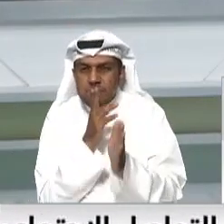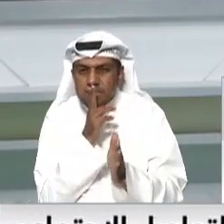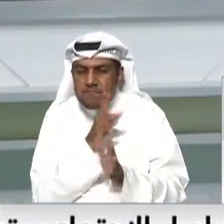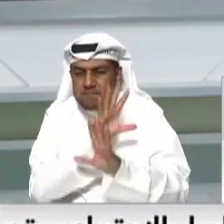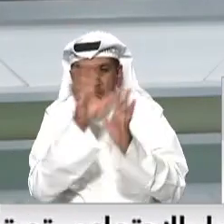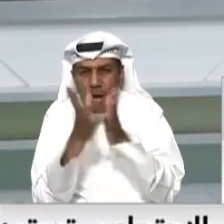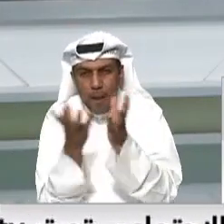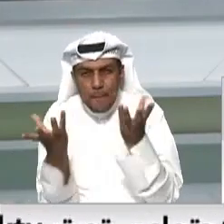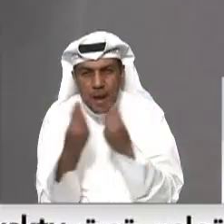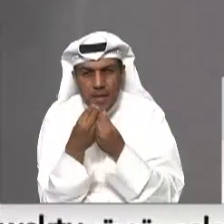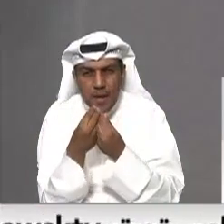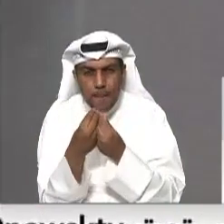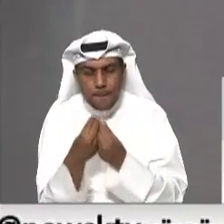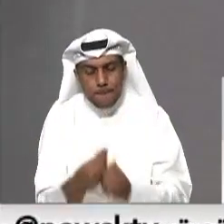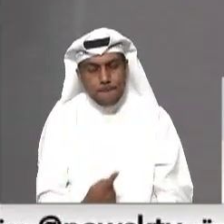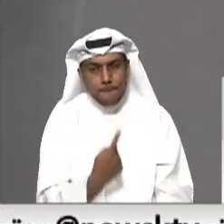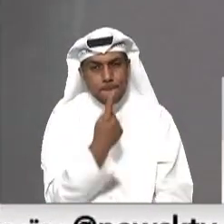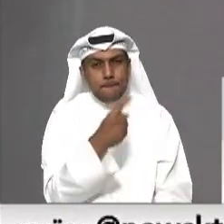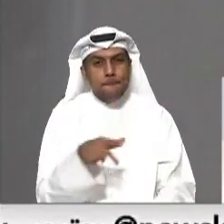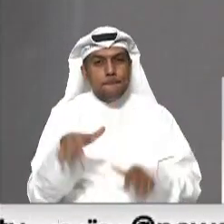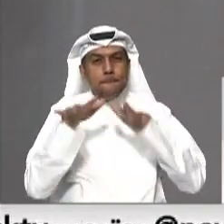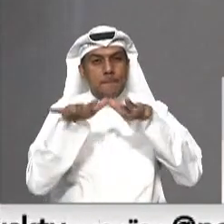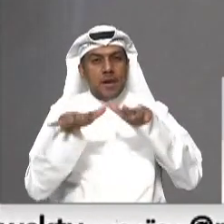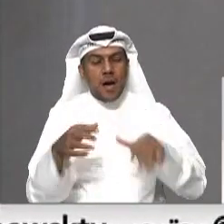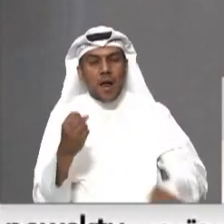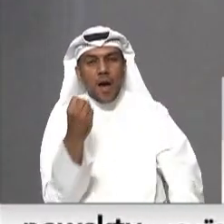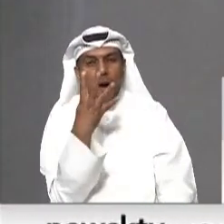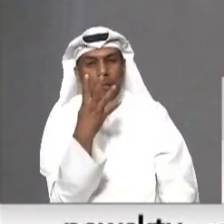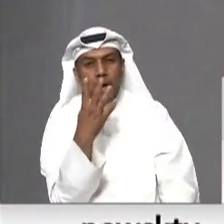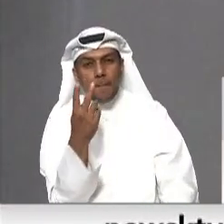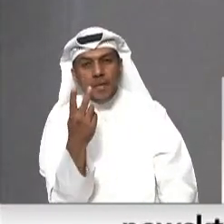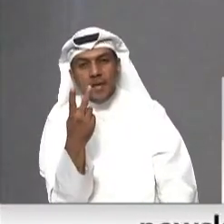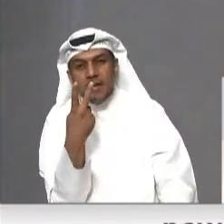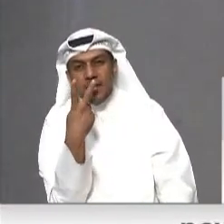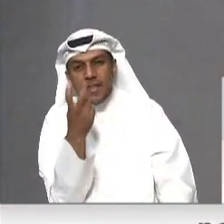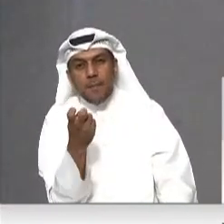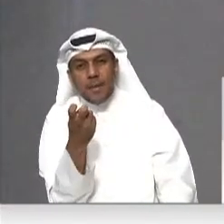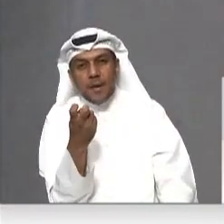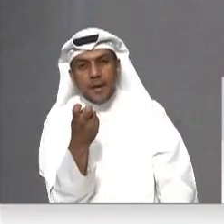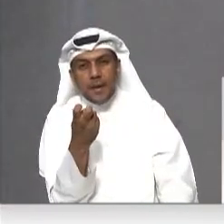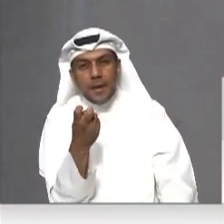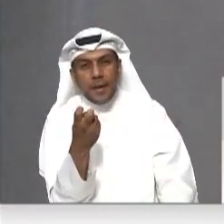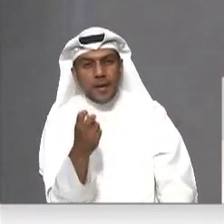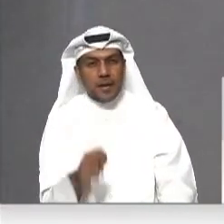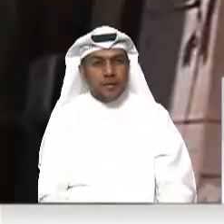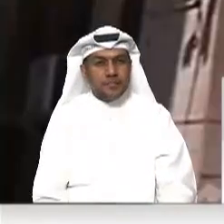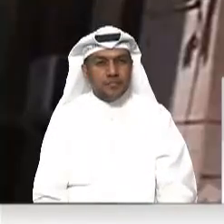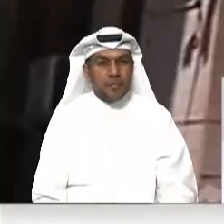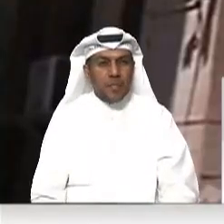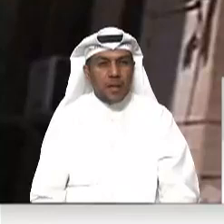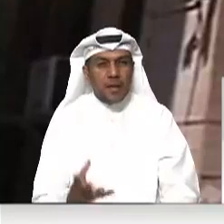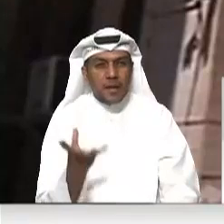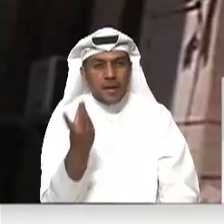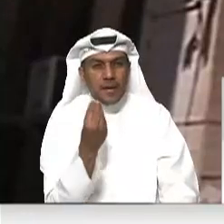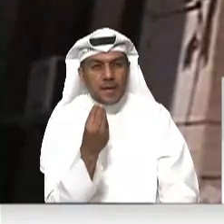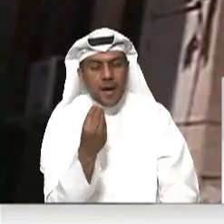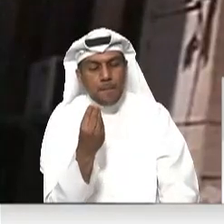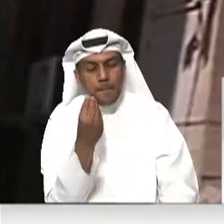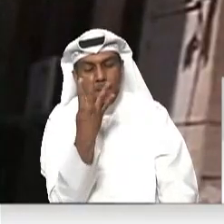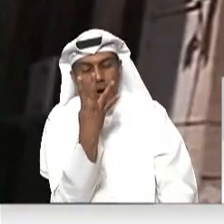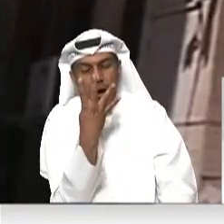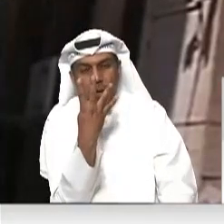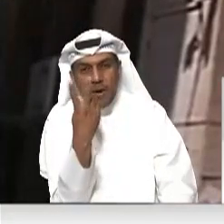الماضي بنحو مليار و470 مليون دولار ليتجاوز 24 مليار